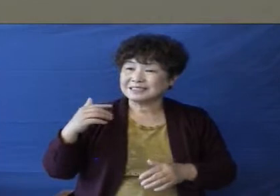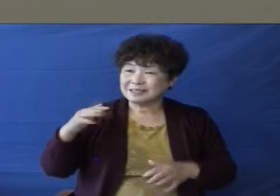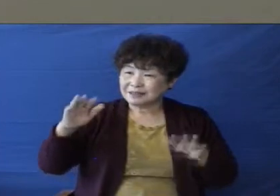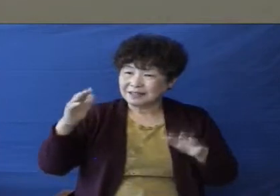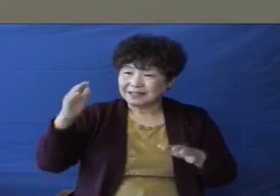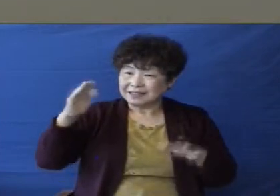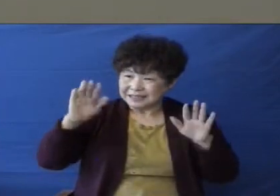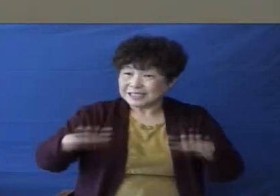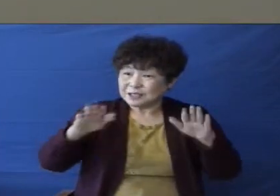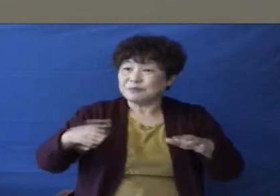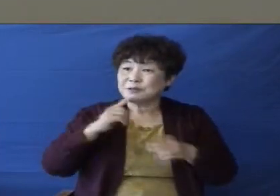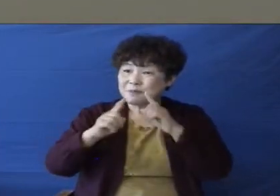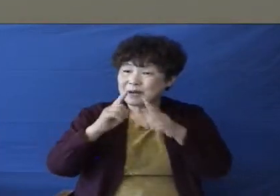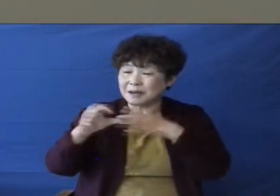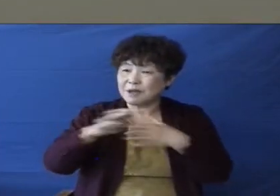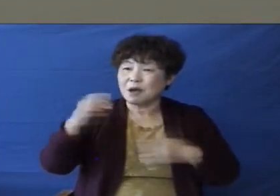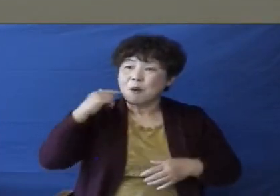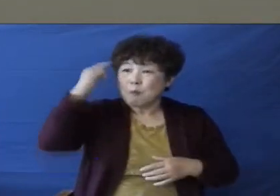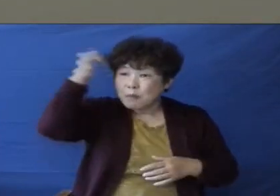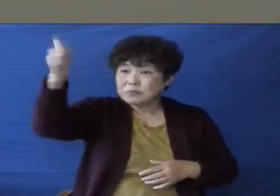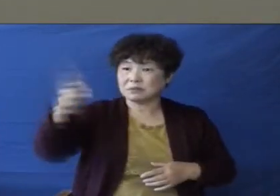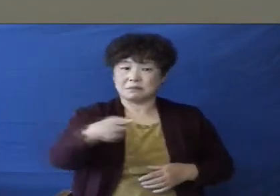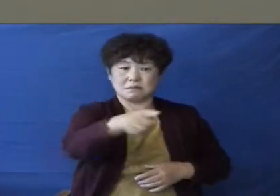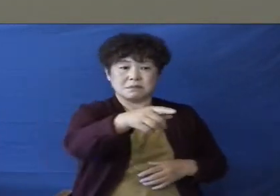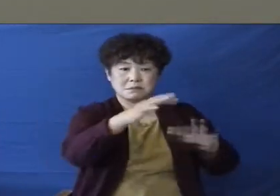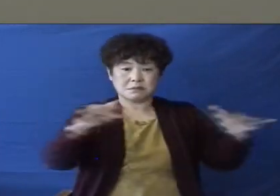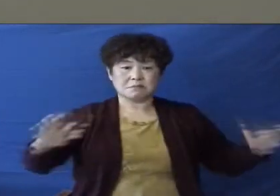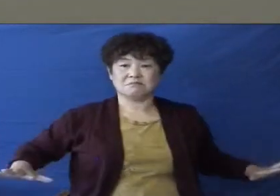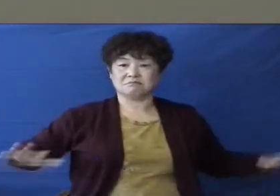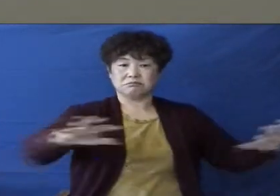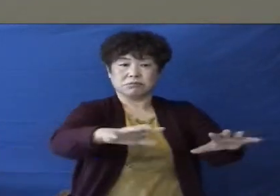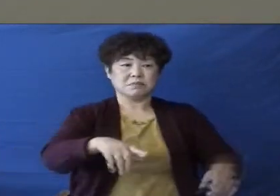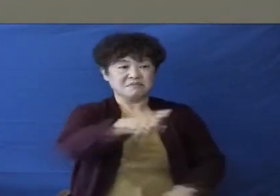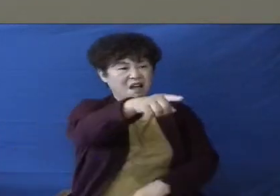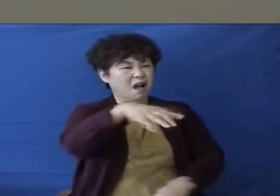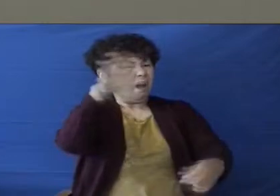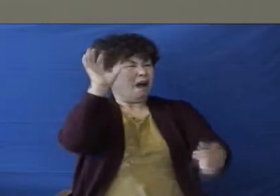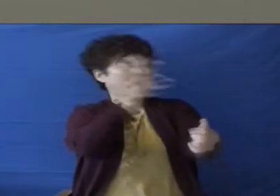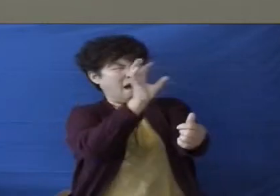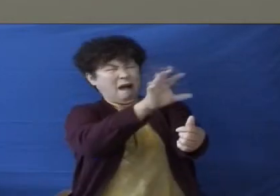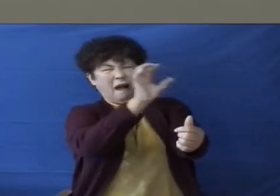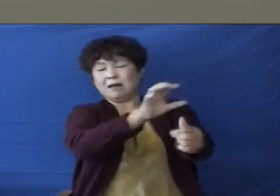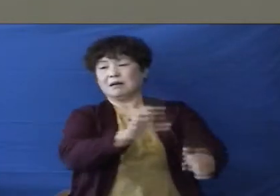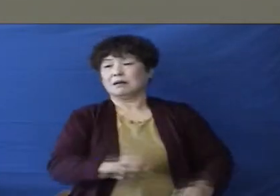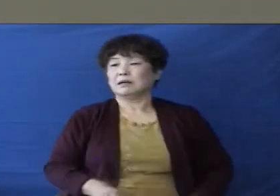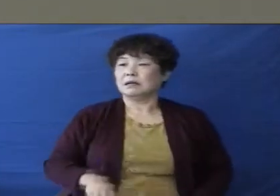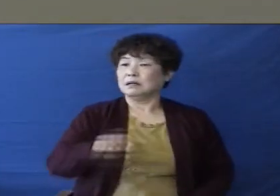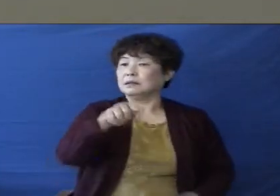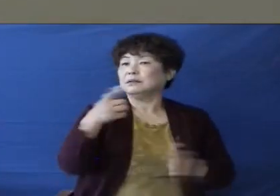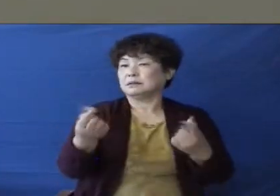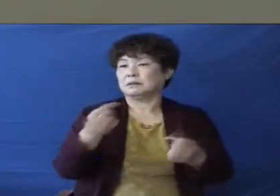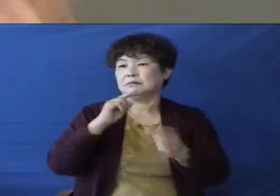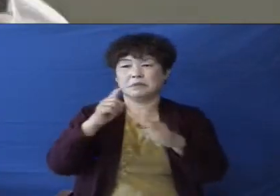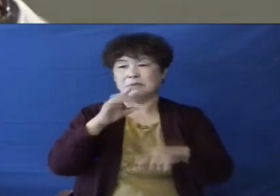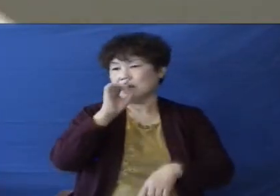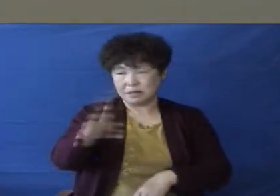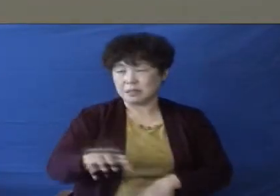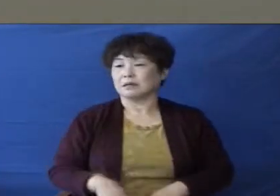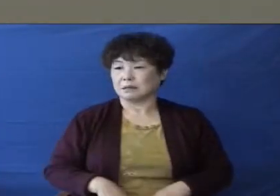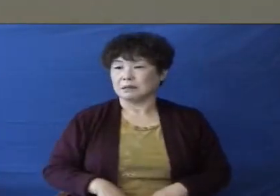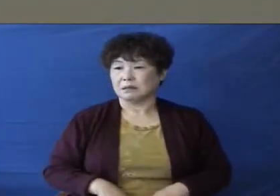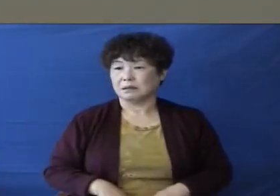왜 그런 행동을 했어 그러면 안되는 거잖아 이렇게 얘기 하라는 거예요 그런데 대부분의 사람은